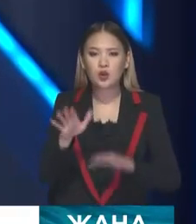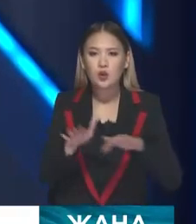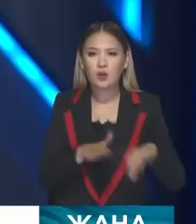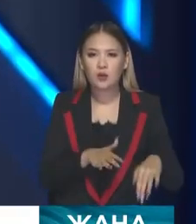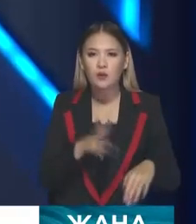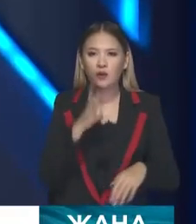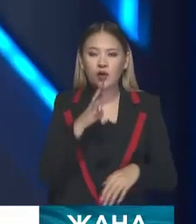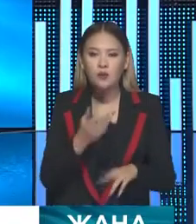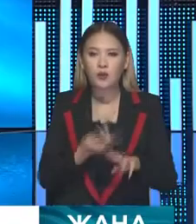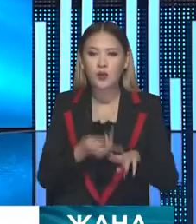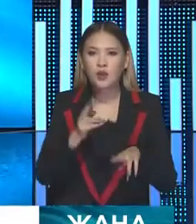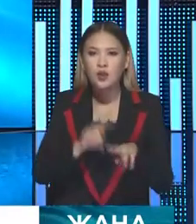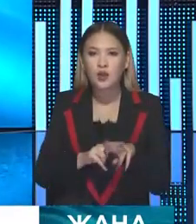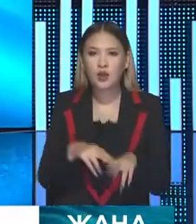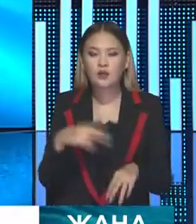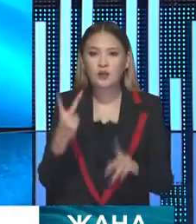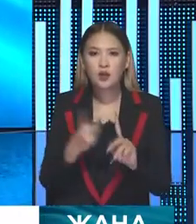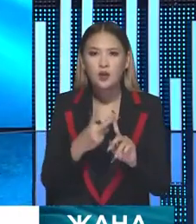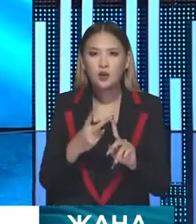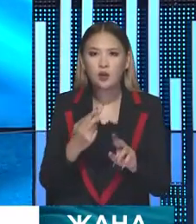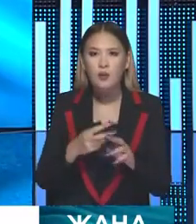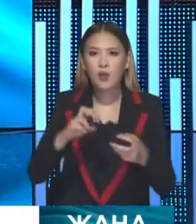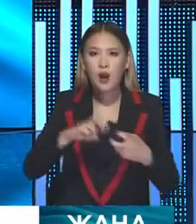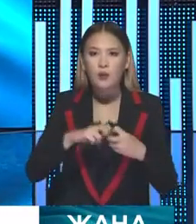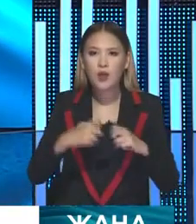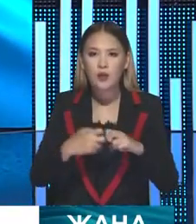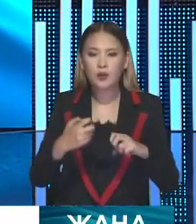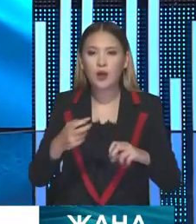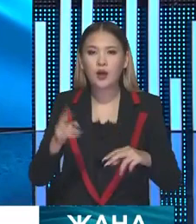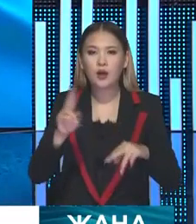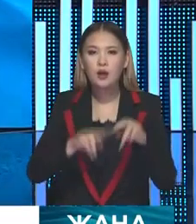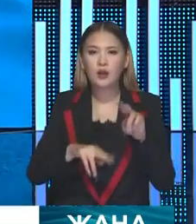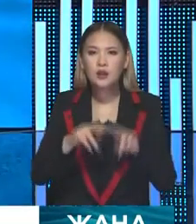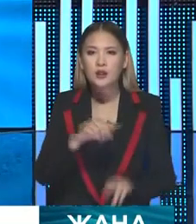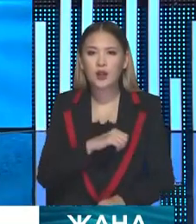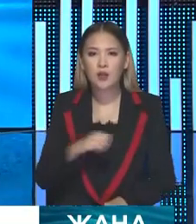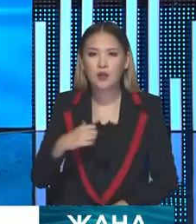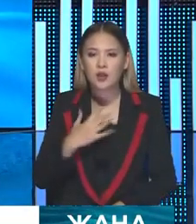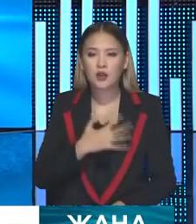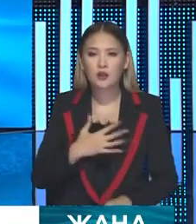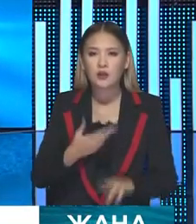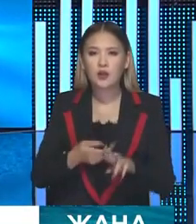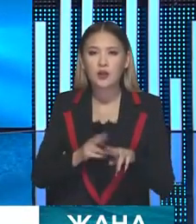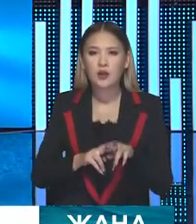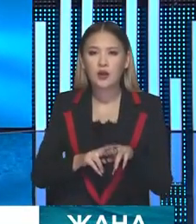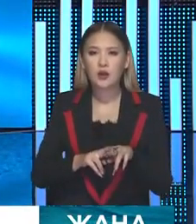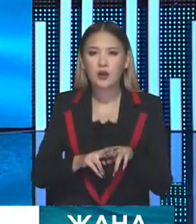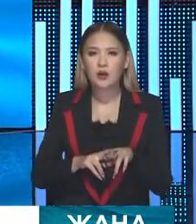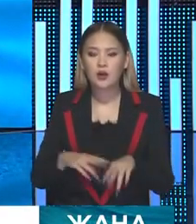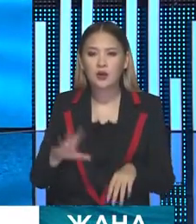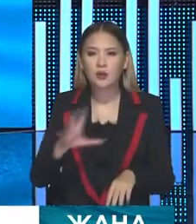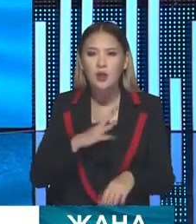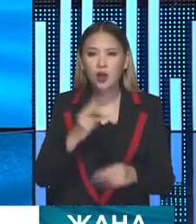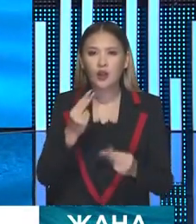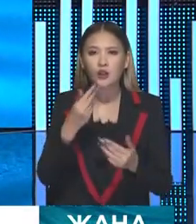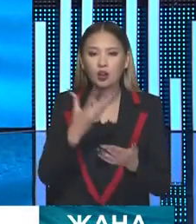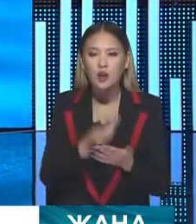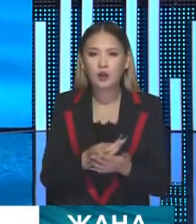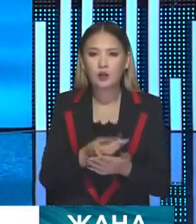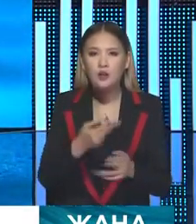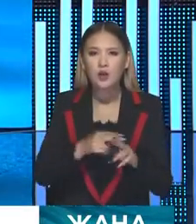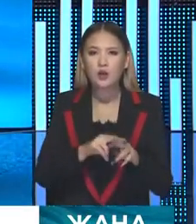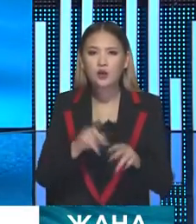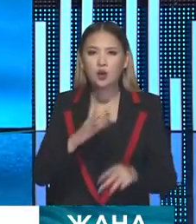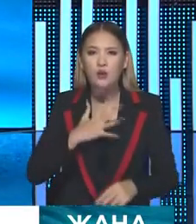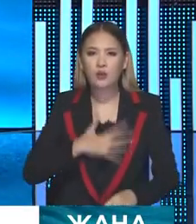мәселе. Екінші мәселе бізде проблема құрылыс саласындағы ең басты проблема ақшаны игеру. Біз ақша берді ма, биылғы жылы игеруіміз керек. Сапа жоқ